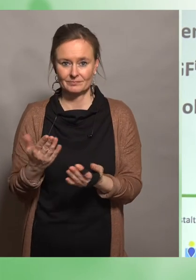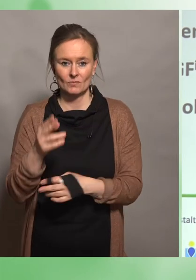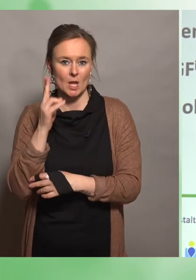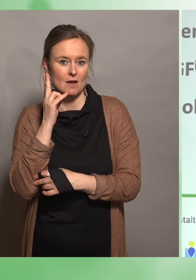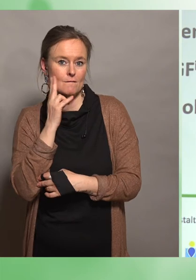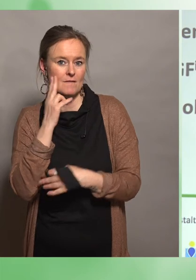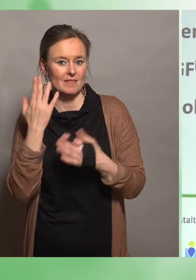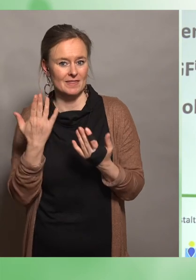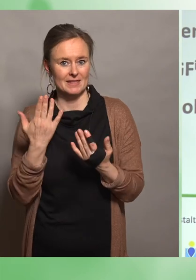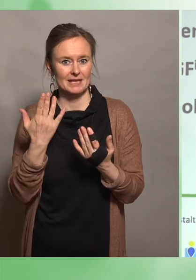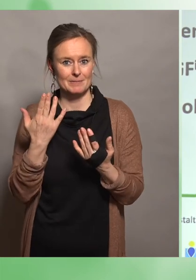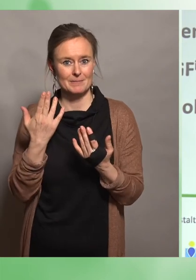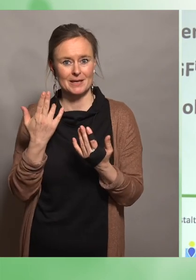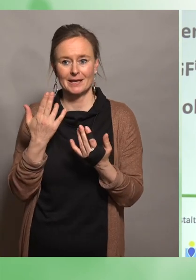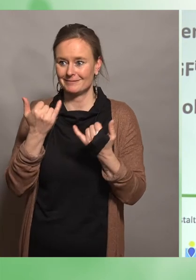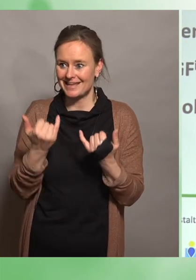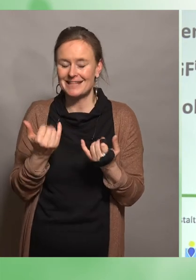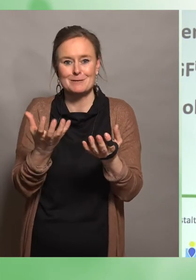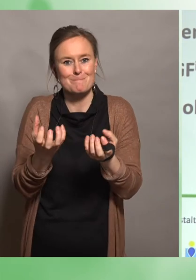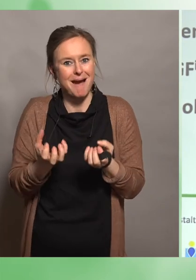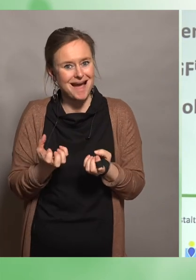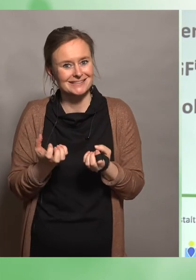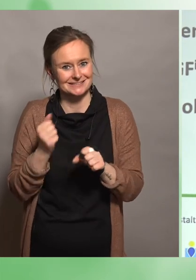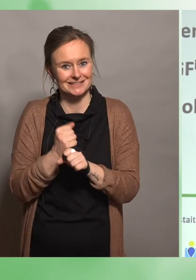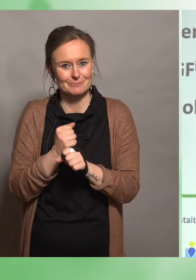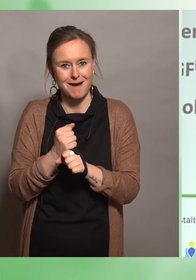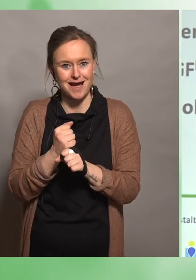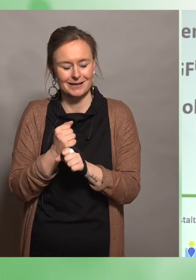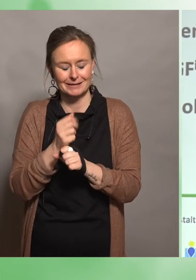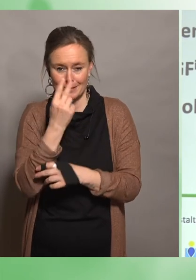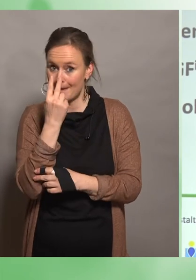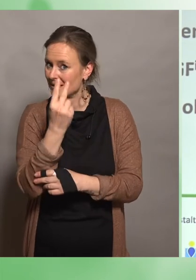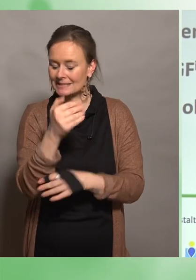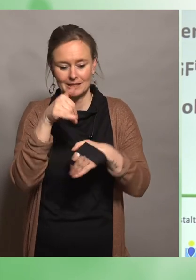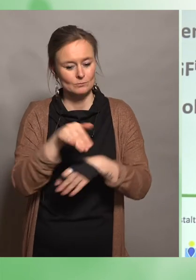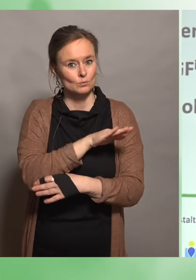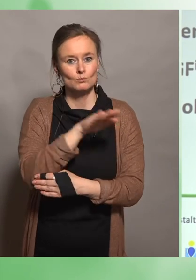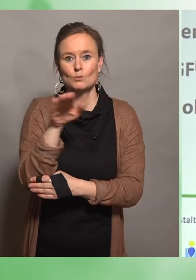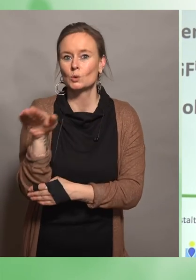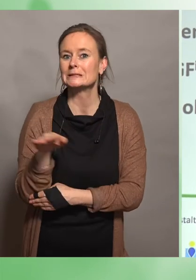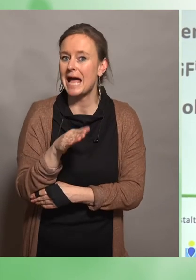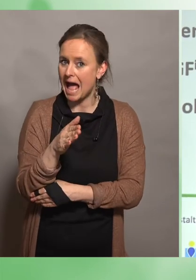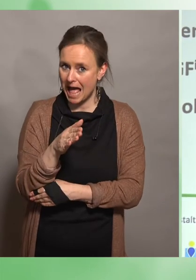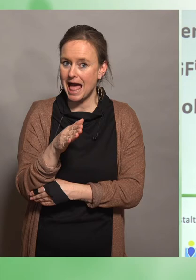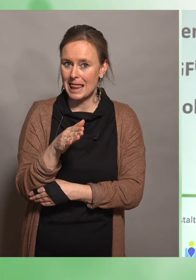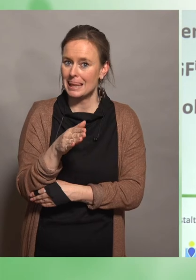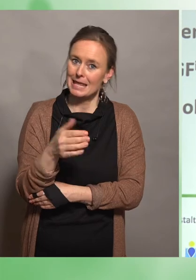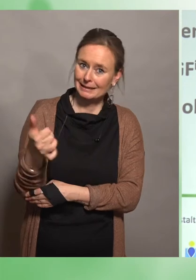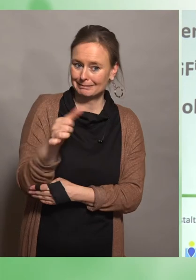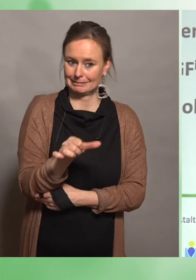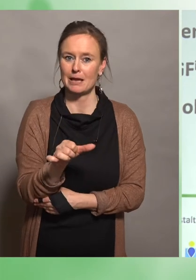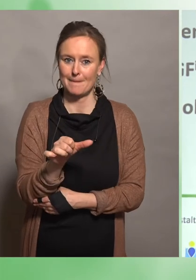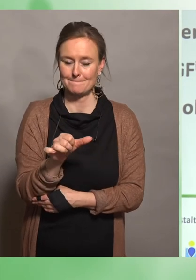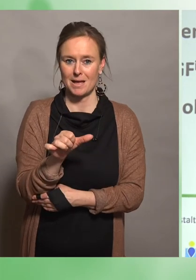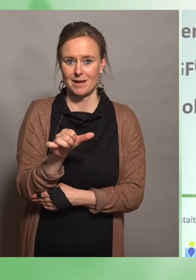praktizieren, ich glaube, das ist sehr schön. Man sieht, dass alle mitspielen müssen, dass alle müssen im Boot sein, war ein ganz, ganz